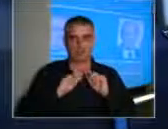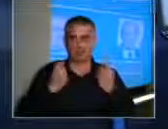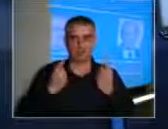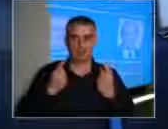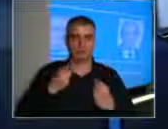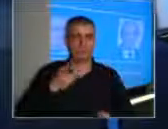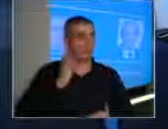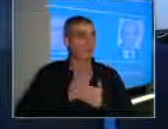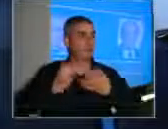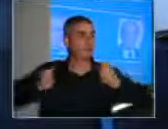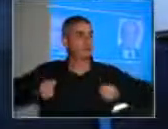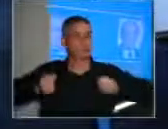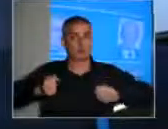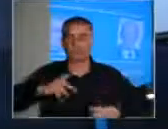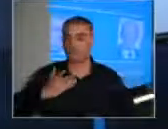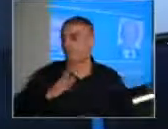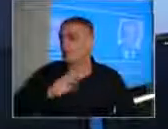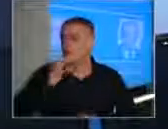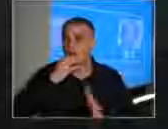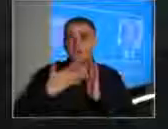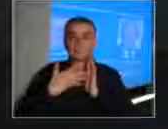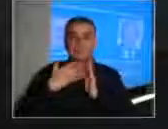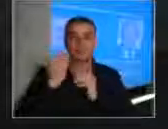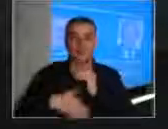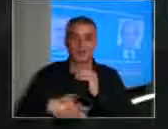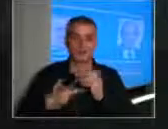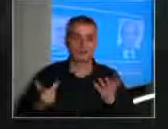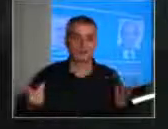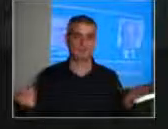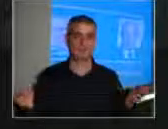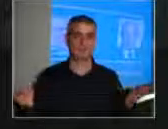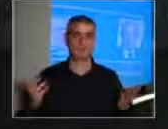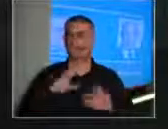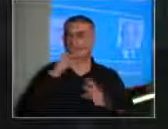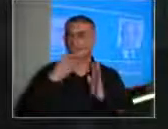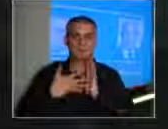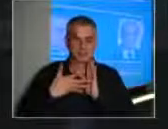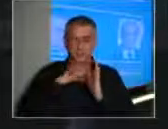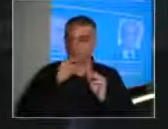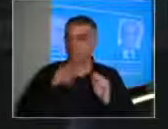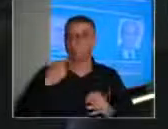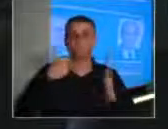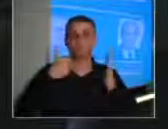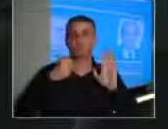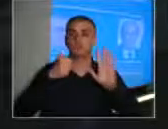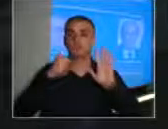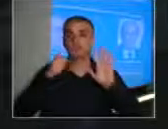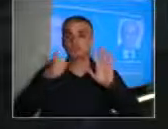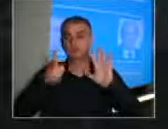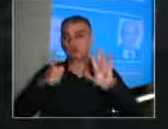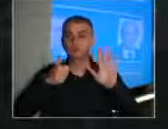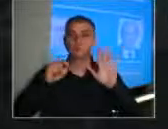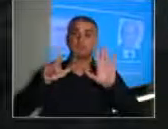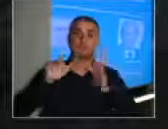לו... באמצע השוק. תקשיבי, כל הסקרים האחרונים מדברים... לאור יום, מה שנקרא. כל הסקרים האחרונים מדברים על זה שיש לו